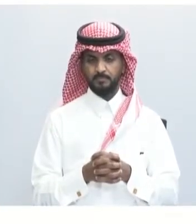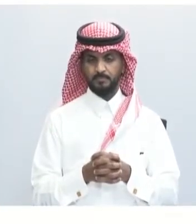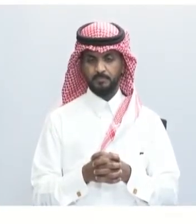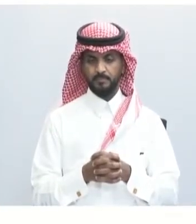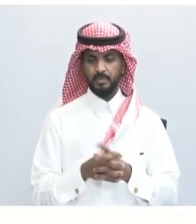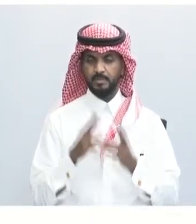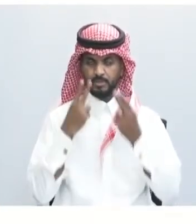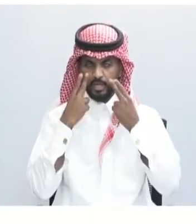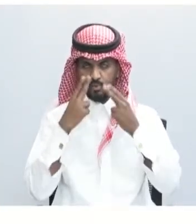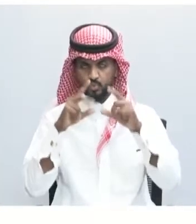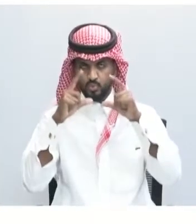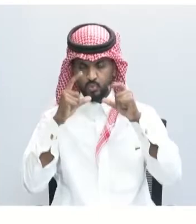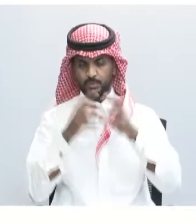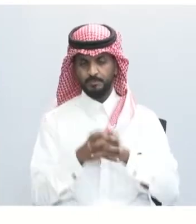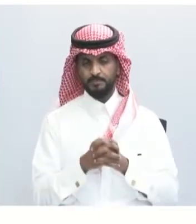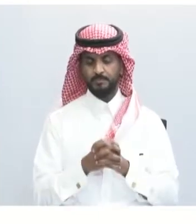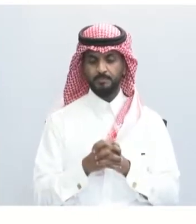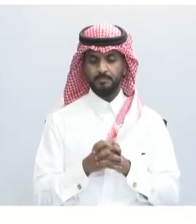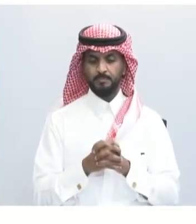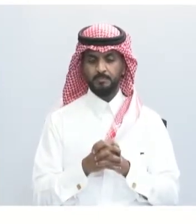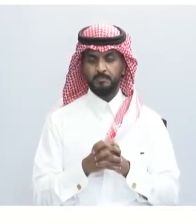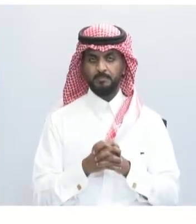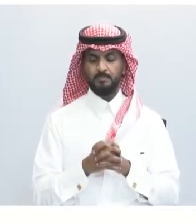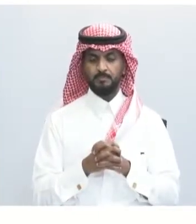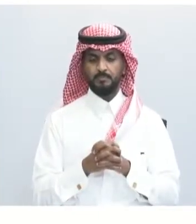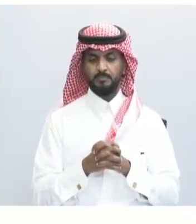شاهد معي هذه الصوره وتامل